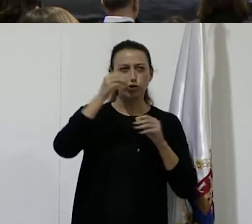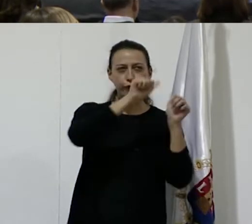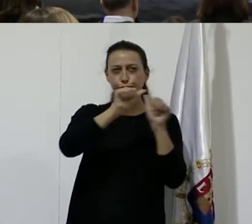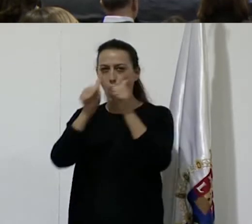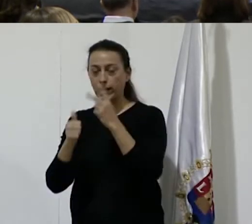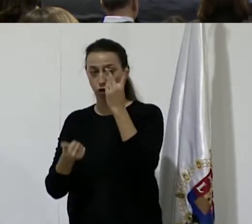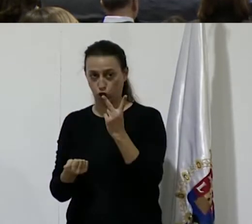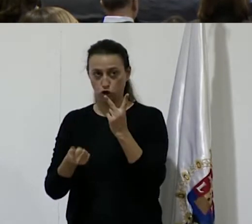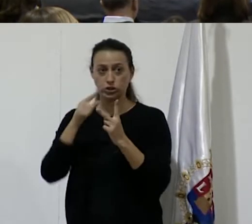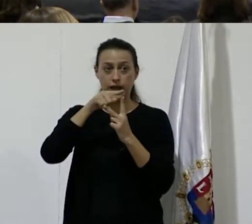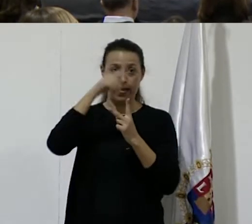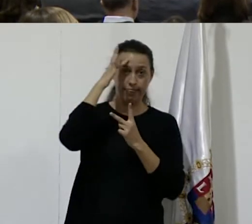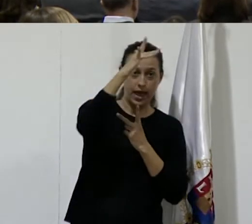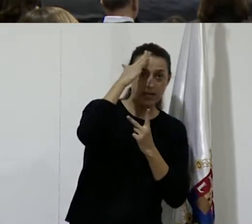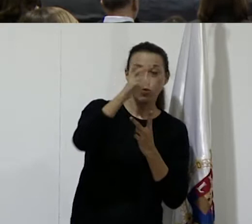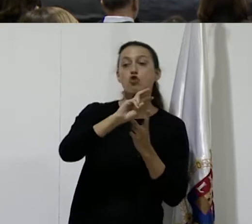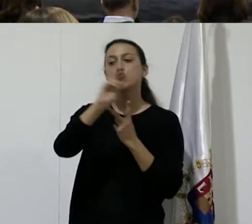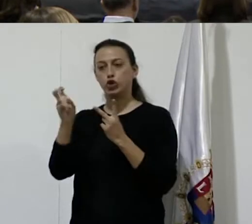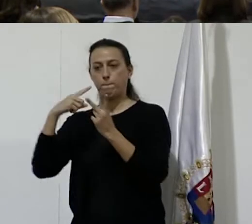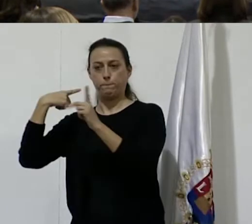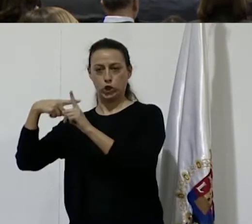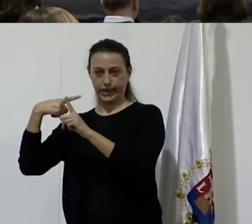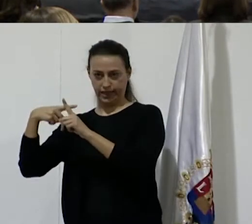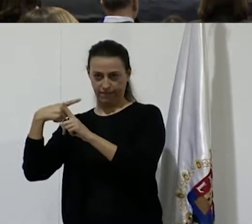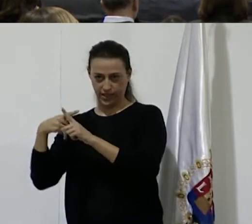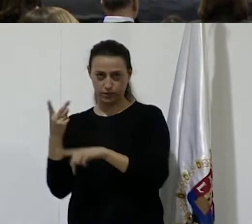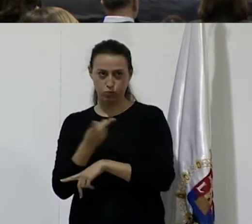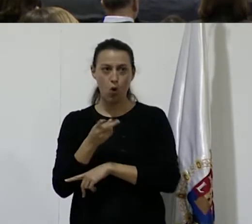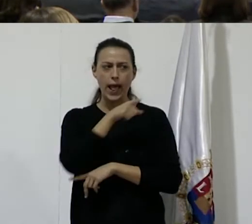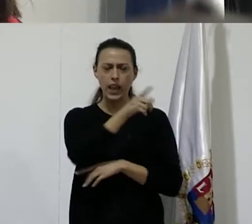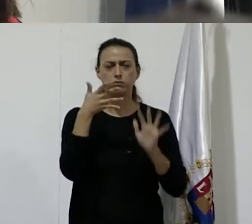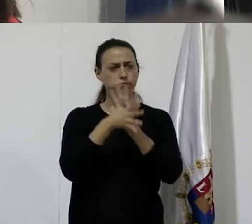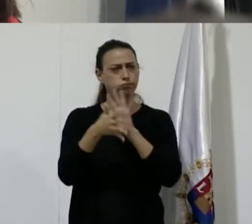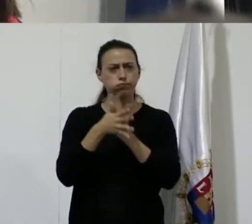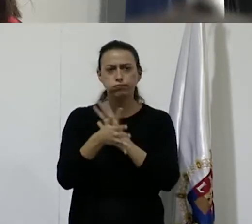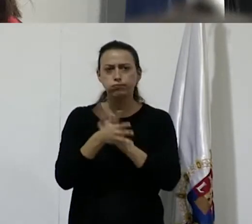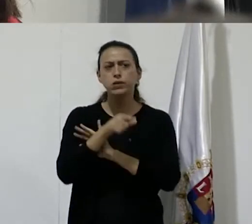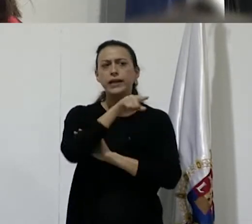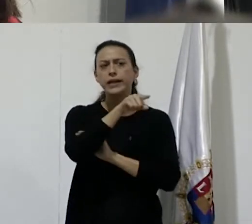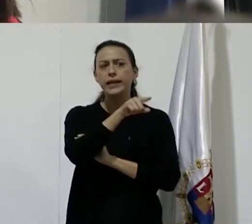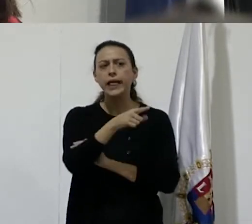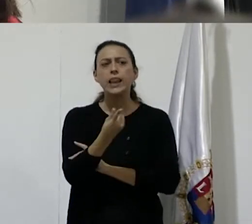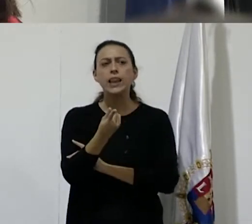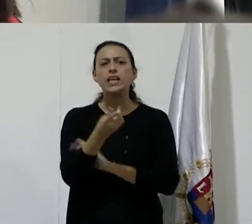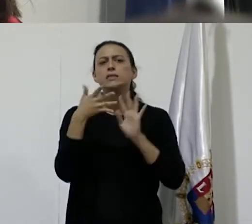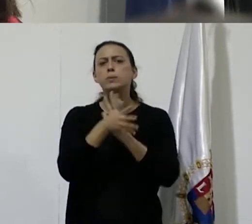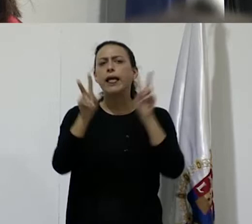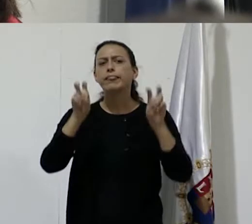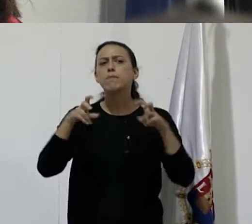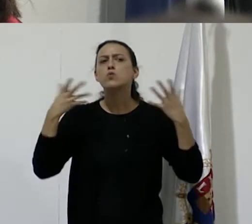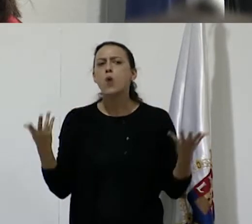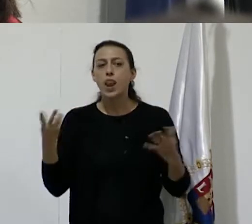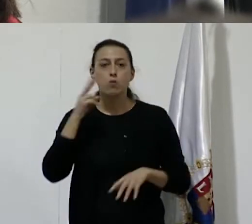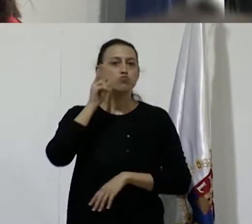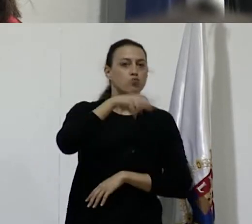el positivisme del segle XIX. Ens parlava, amb erudició i síntesi, dels museus, la història i